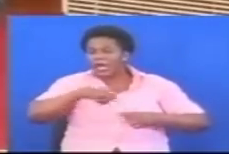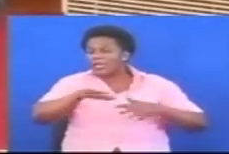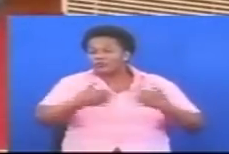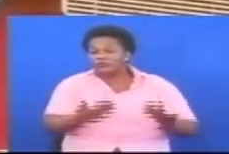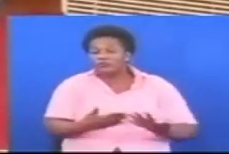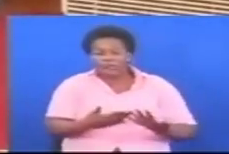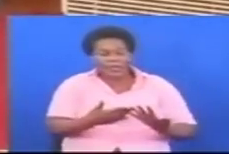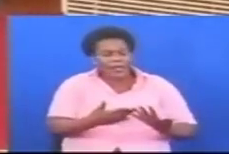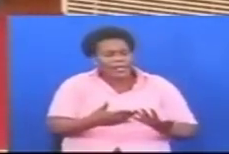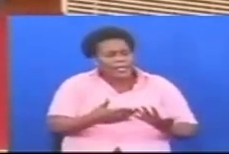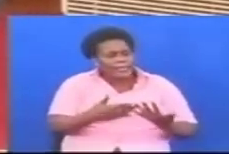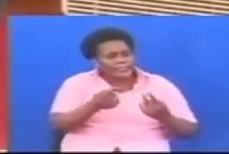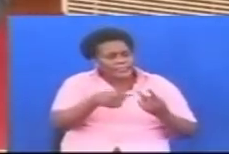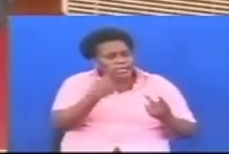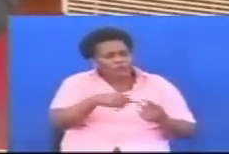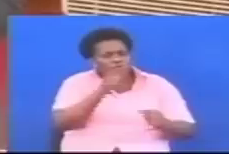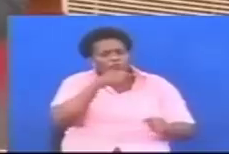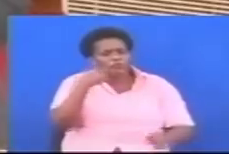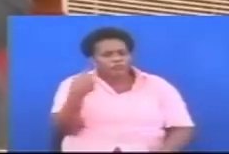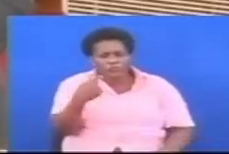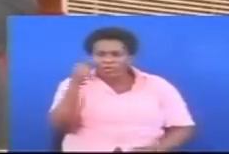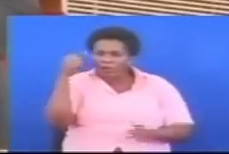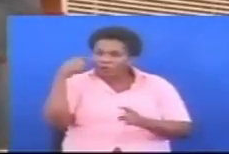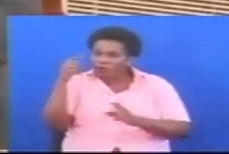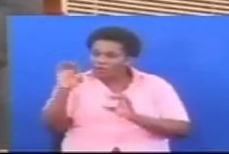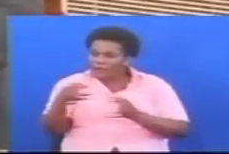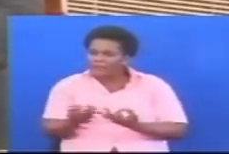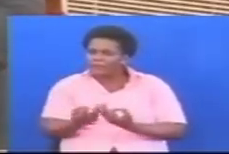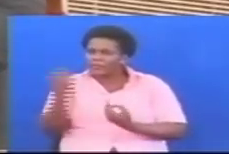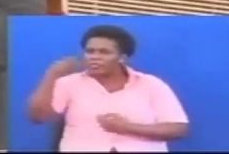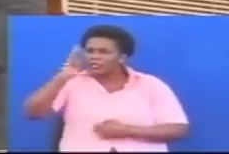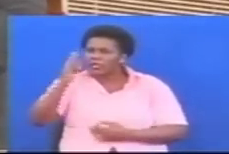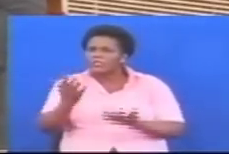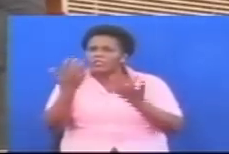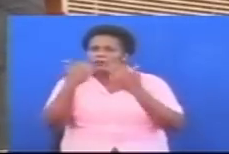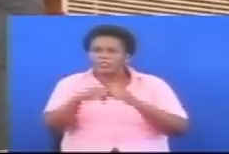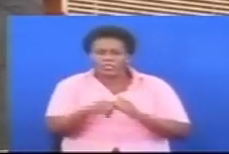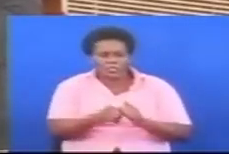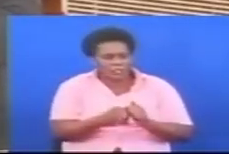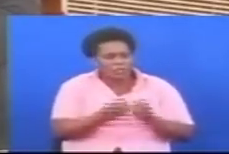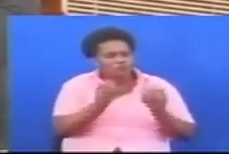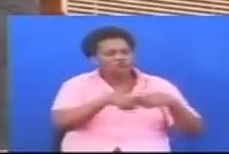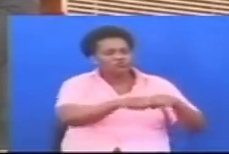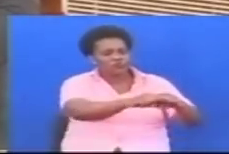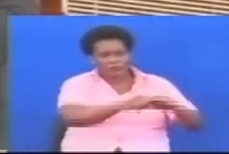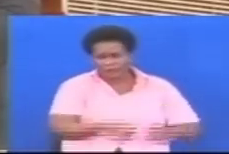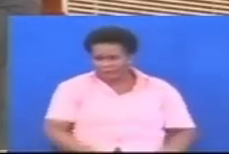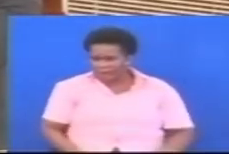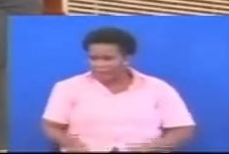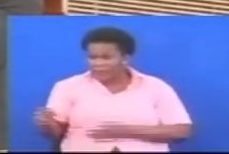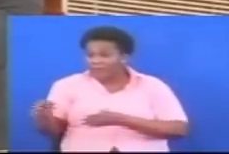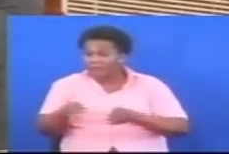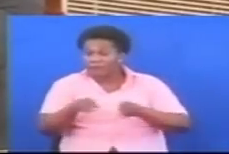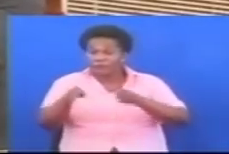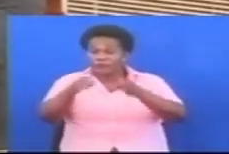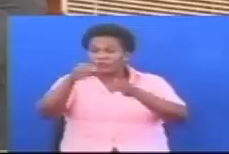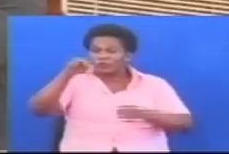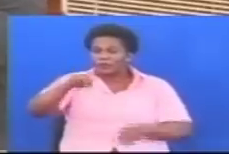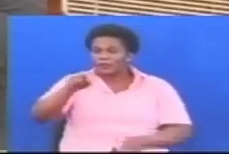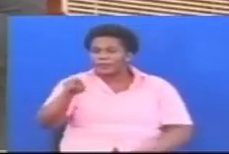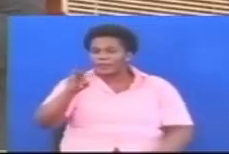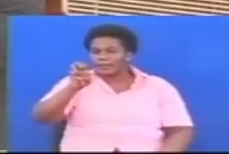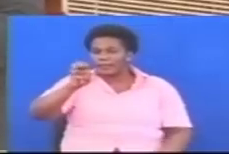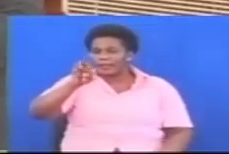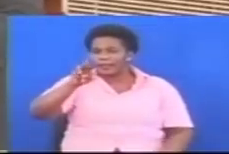eneo hadharani ili serikali iweze kuzifanyia kazi. Mheshimiwa Mwenyekiti, mto Ngerengere unaopokea maji toka